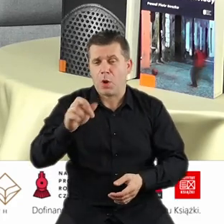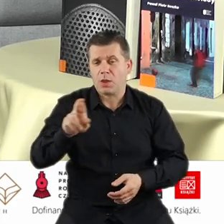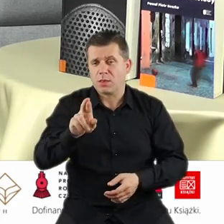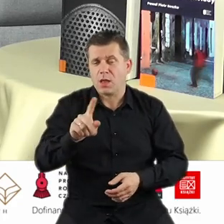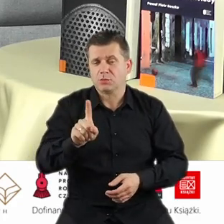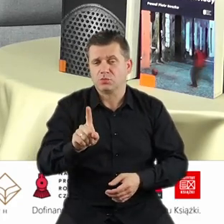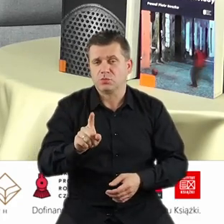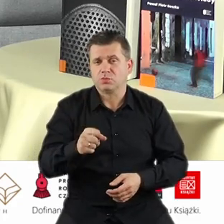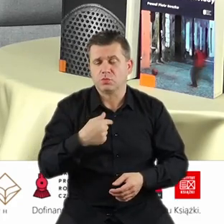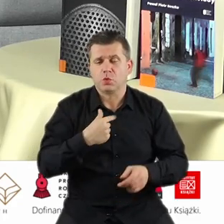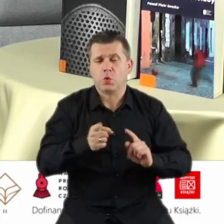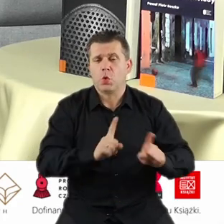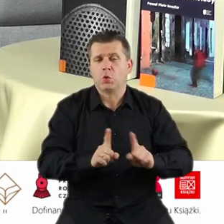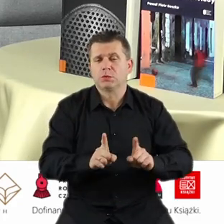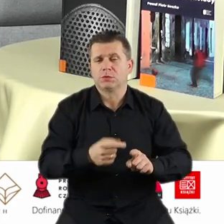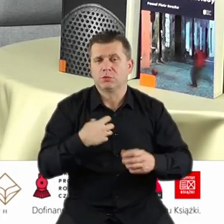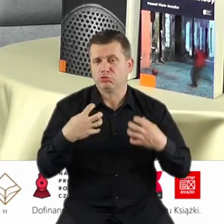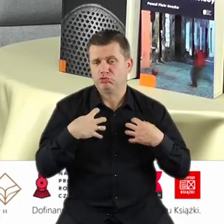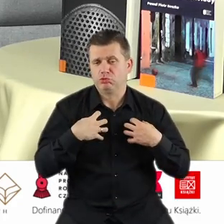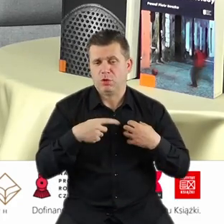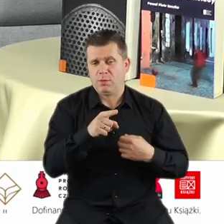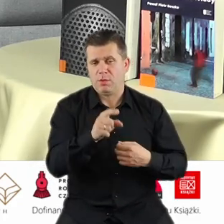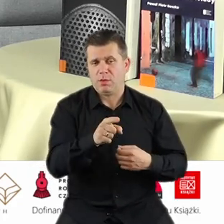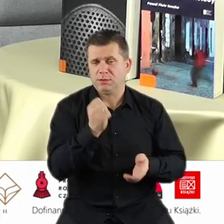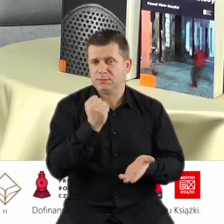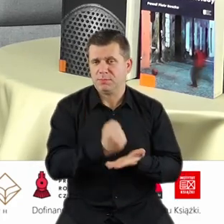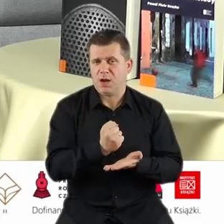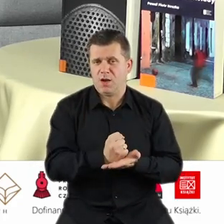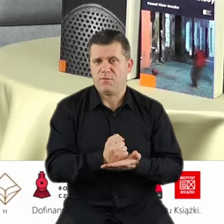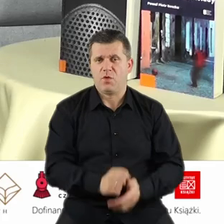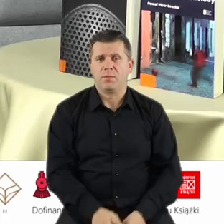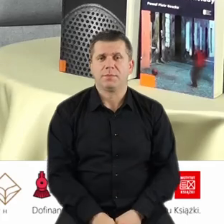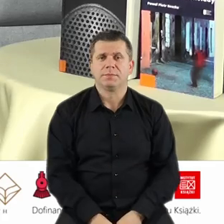też, że że żyjemy tą sprawą